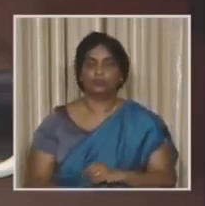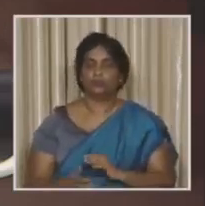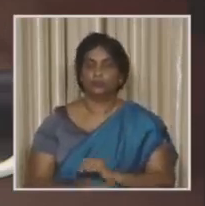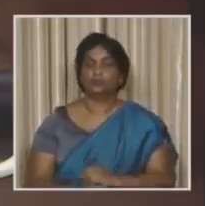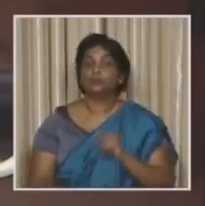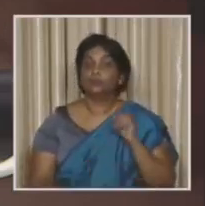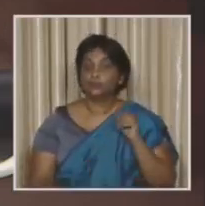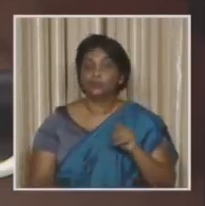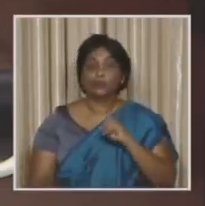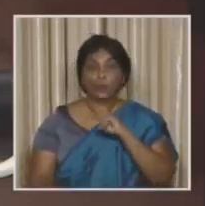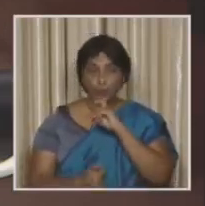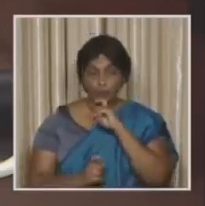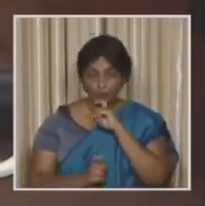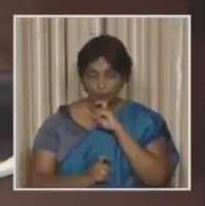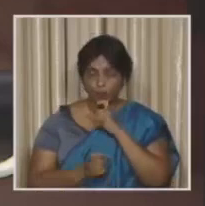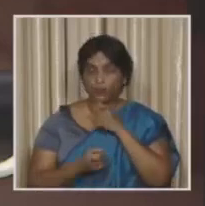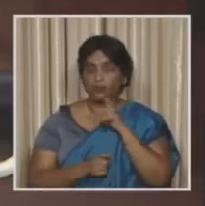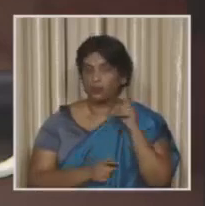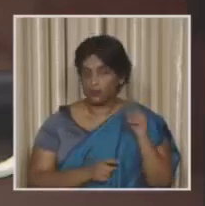Ema nadu di?